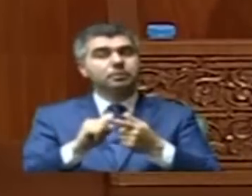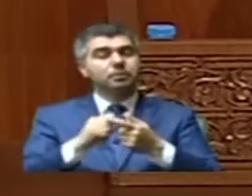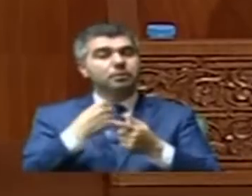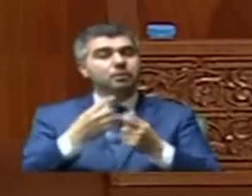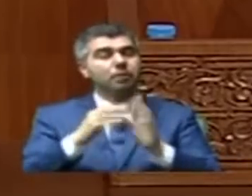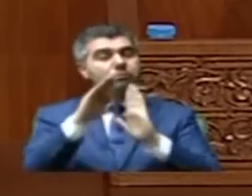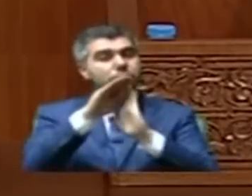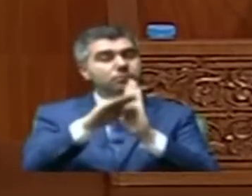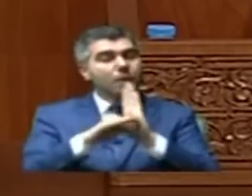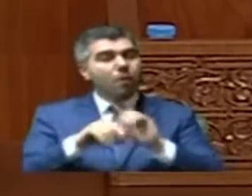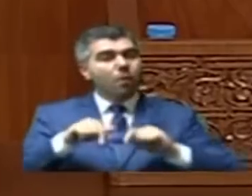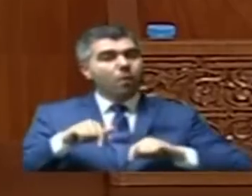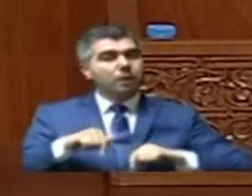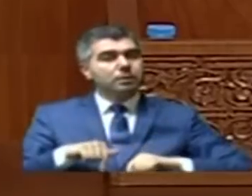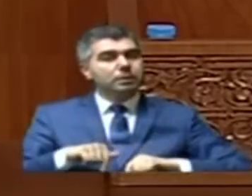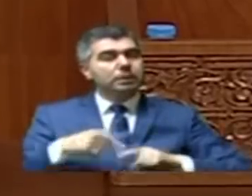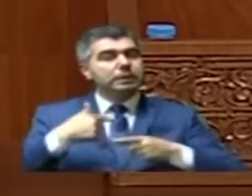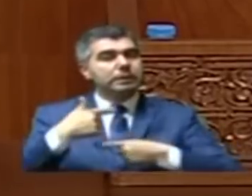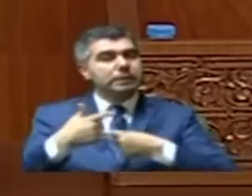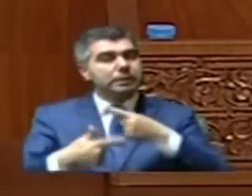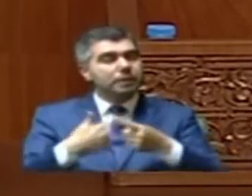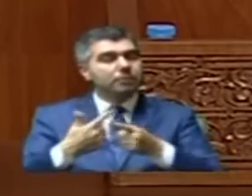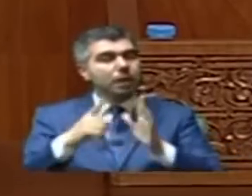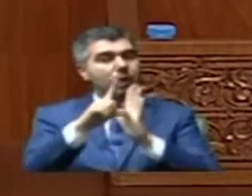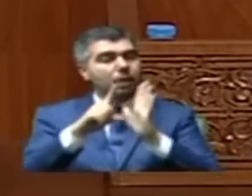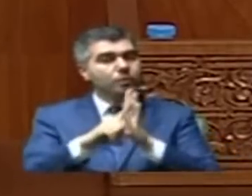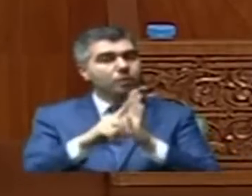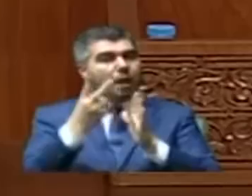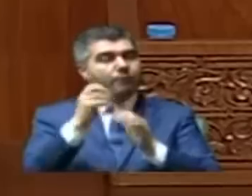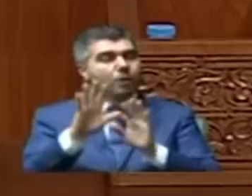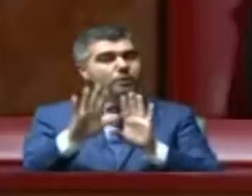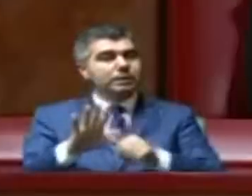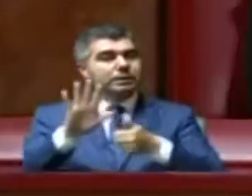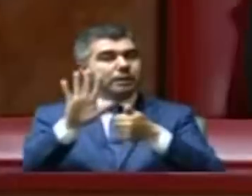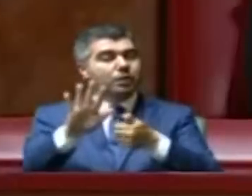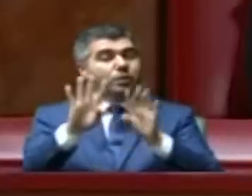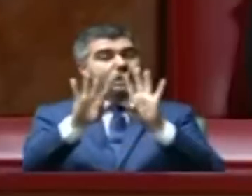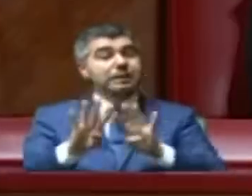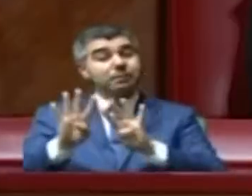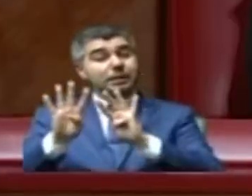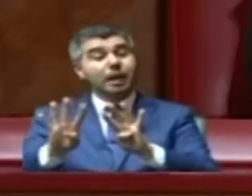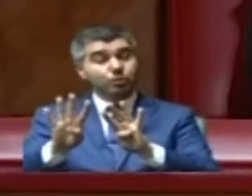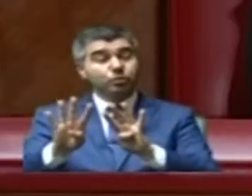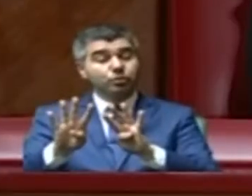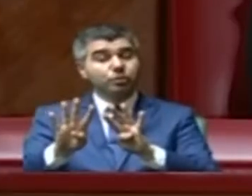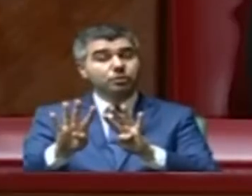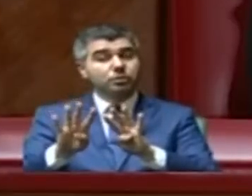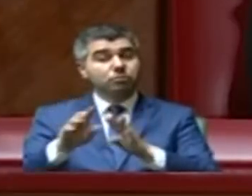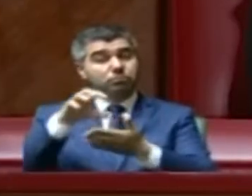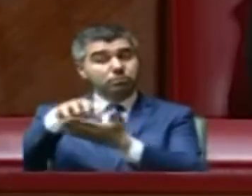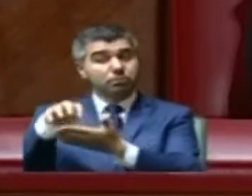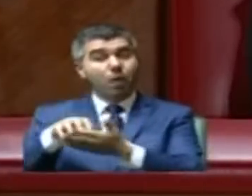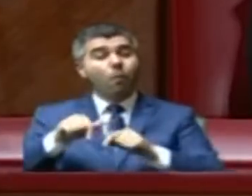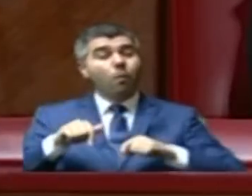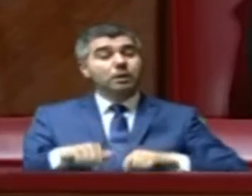الوزاريه الدائمه للتربيه والتكوين بمرسوم سنه 2016 تضم 18 قطاع حكومي وتكلم بتتبع